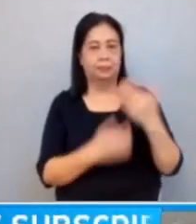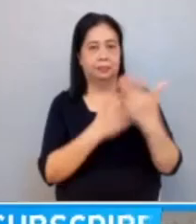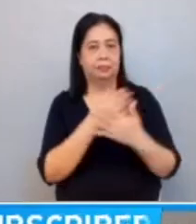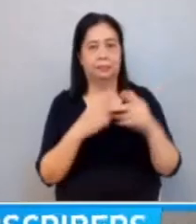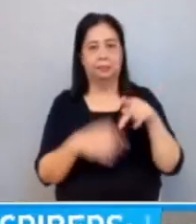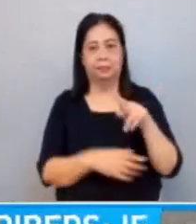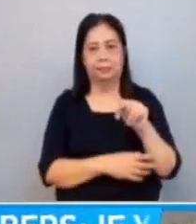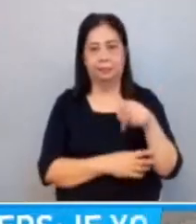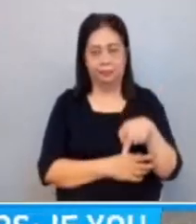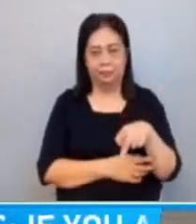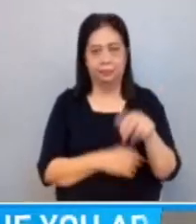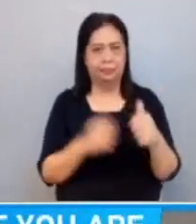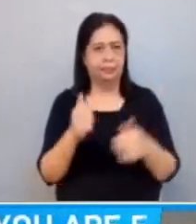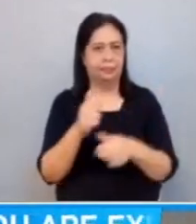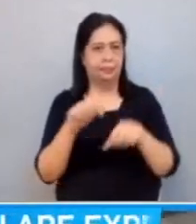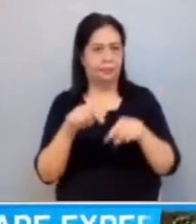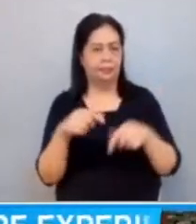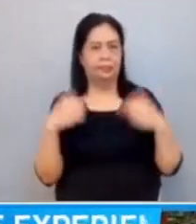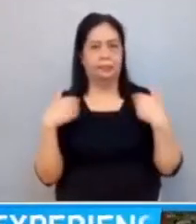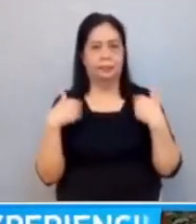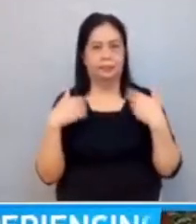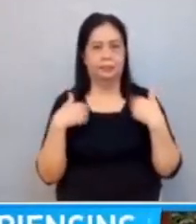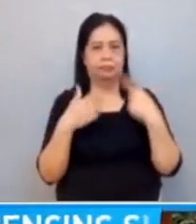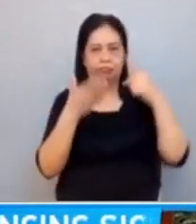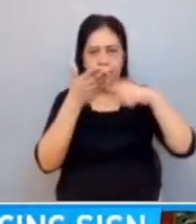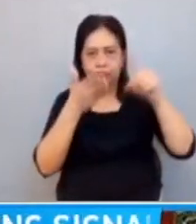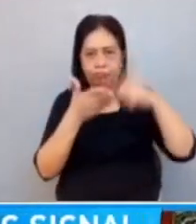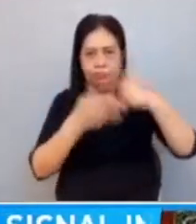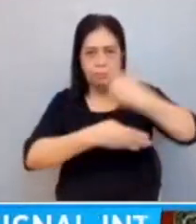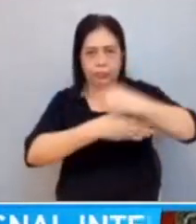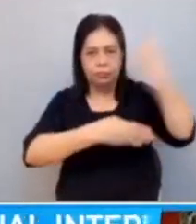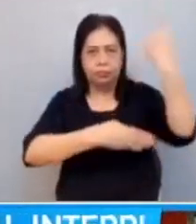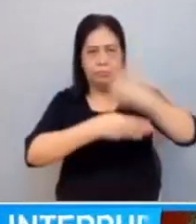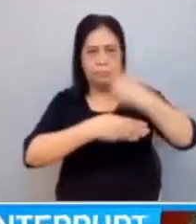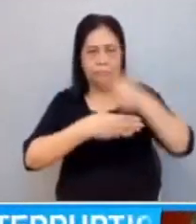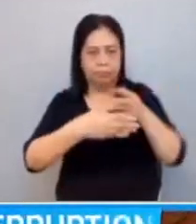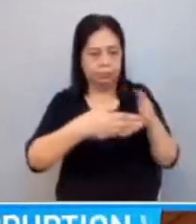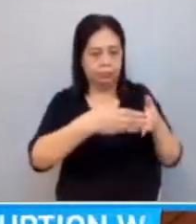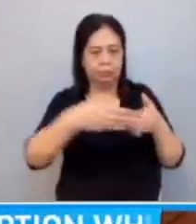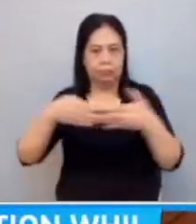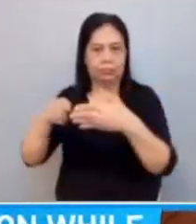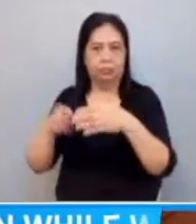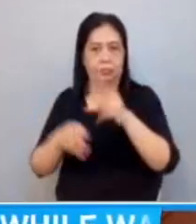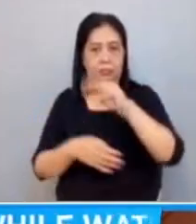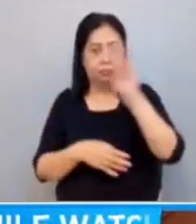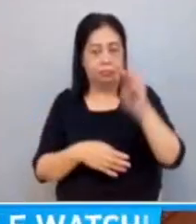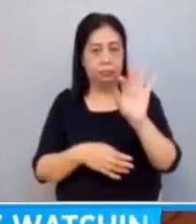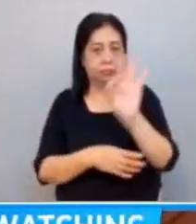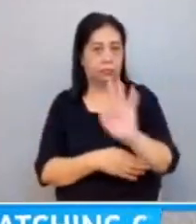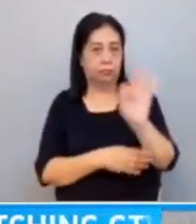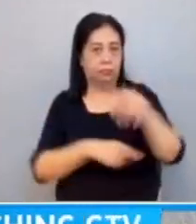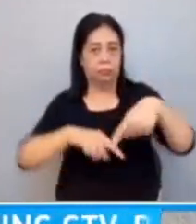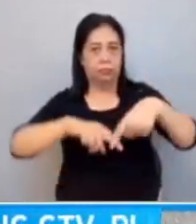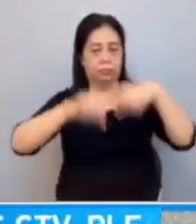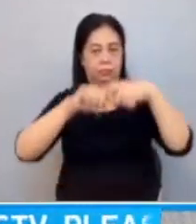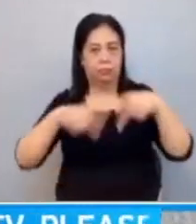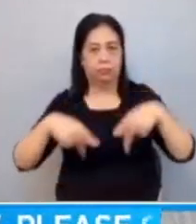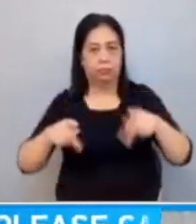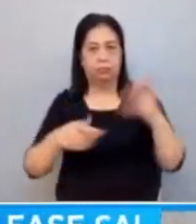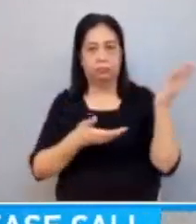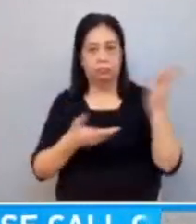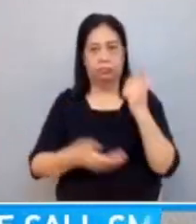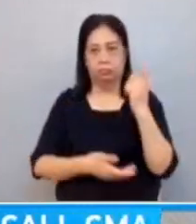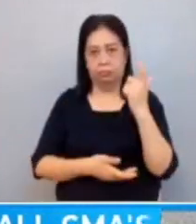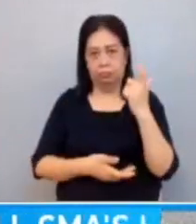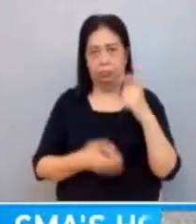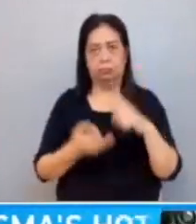Sa ilalim niyan, magkakaroon ng random checkpoint sa mga border ng Metro Manila. Simula rin sa Biyernes, suspendido ang mga permit to carry firearms